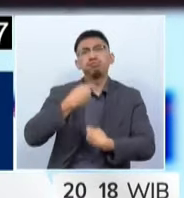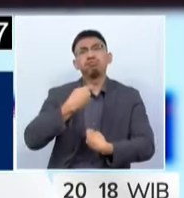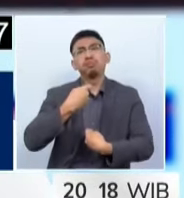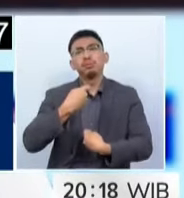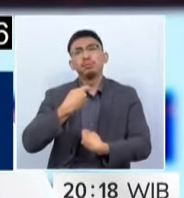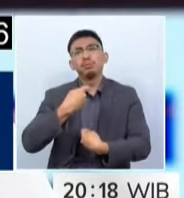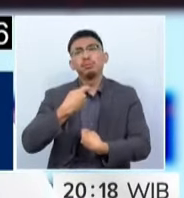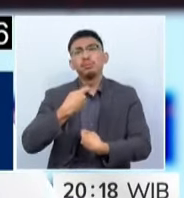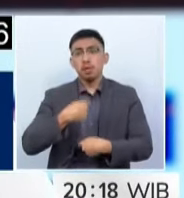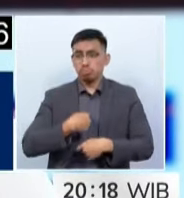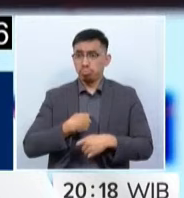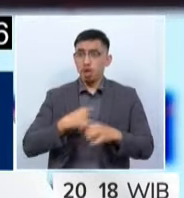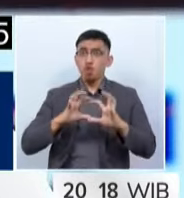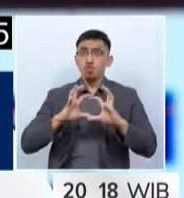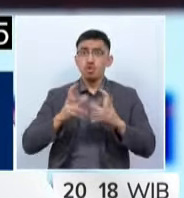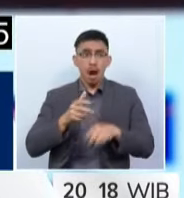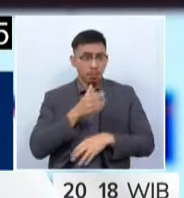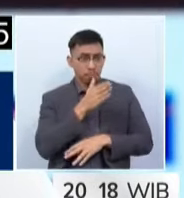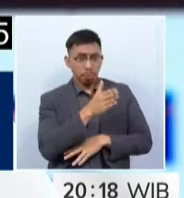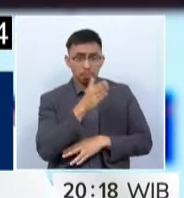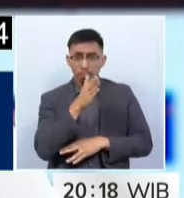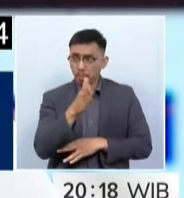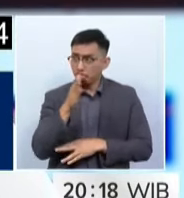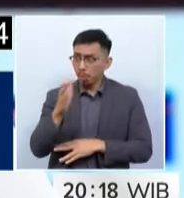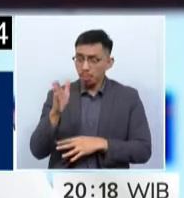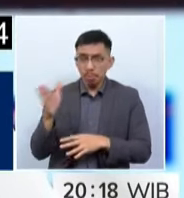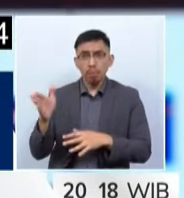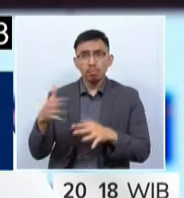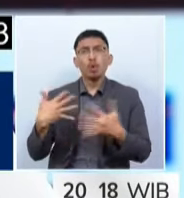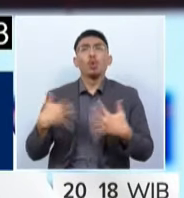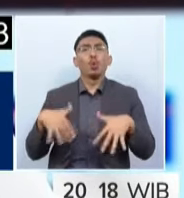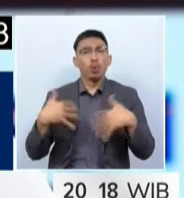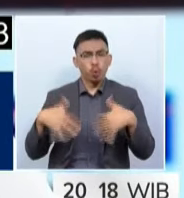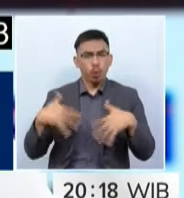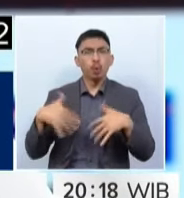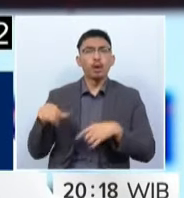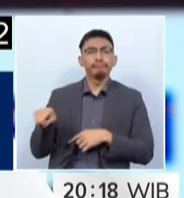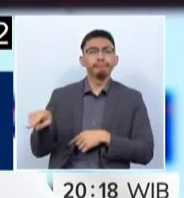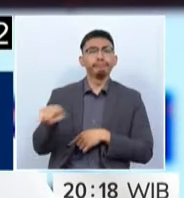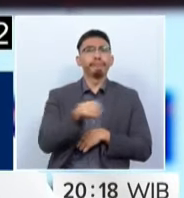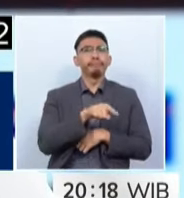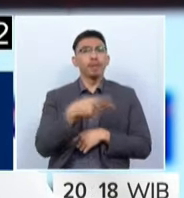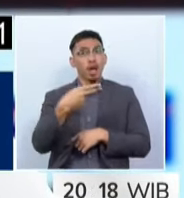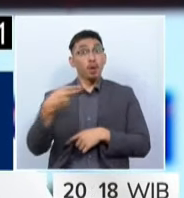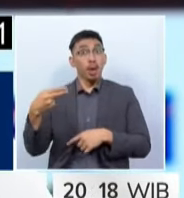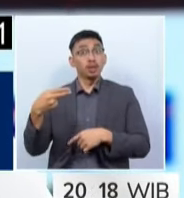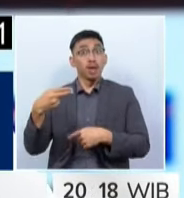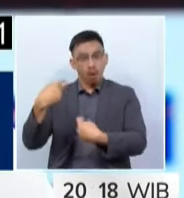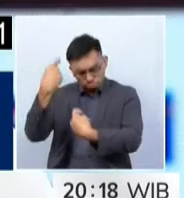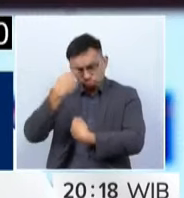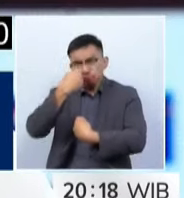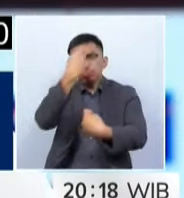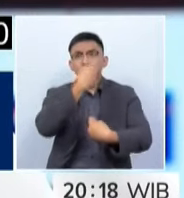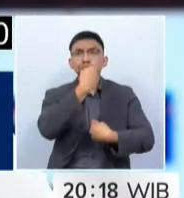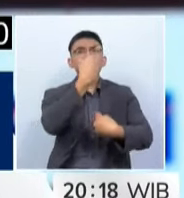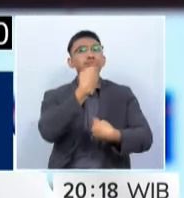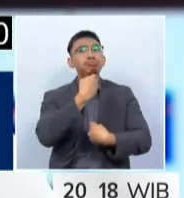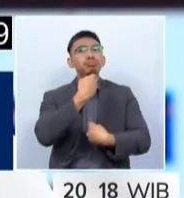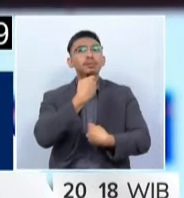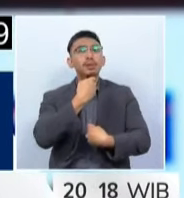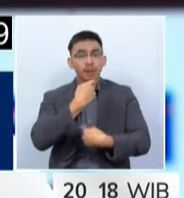seluruh dunia mereka sangat hormat dengan Indonesia Ee kita tidak pernah gagal hutang dan